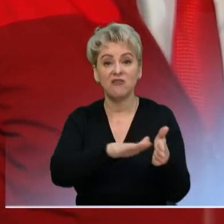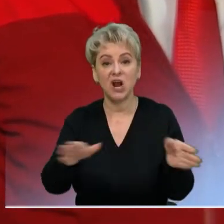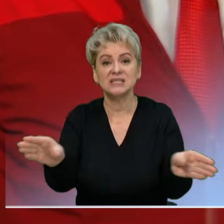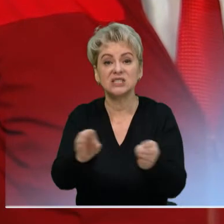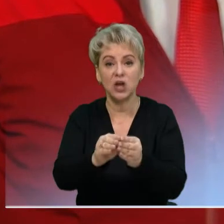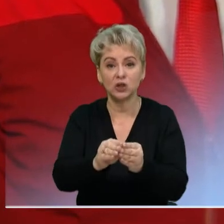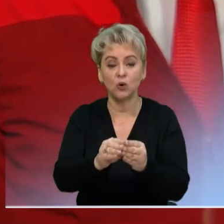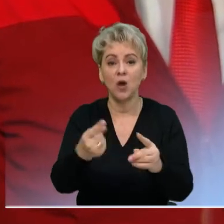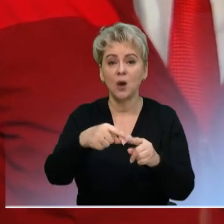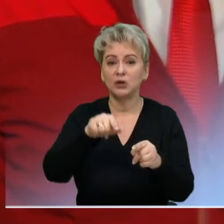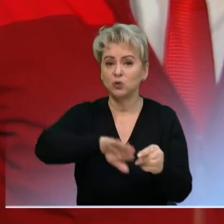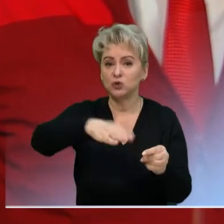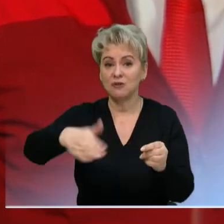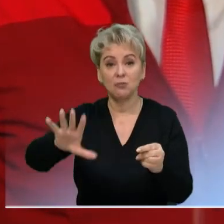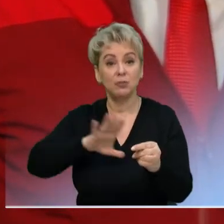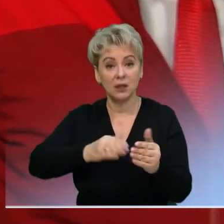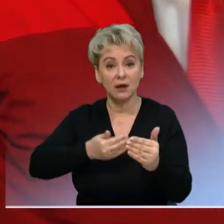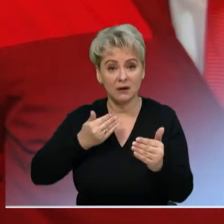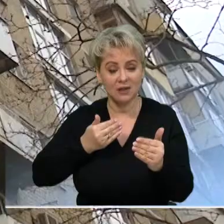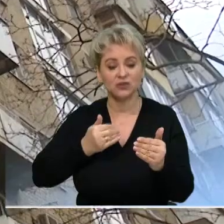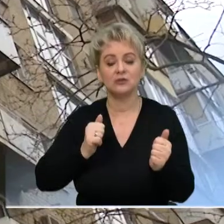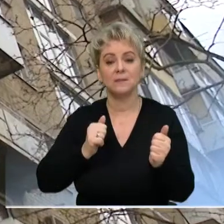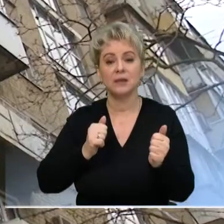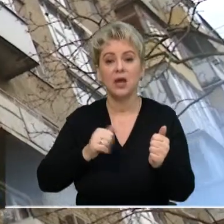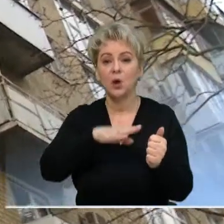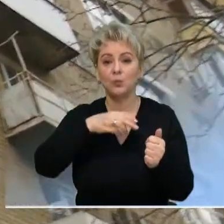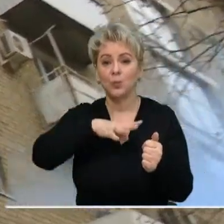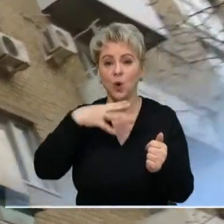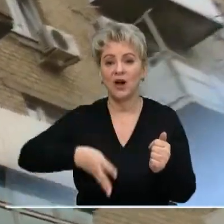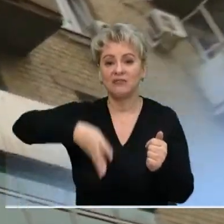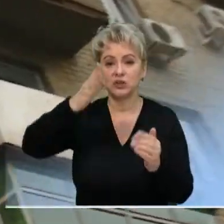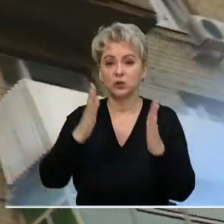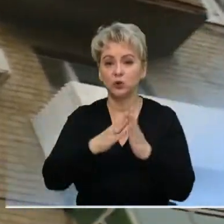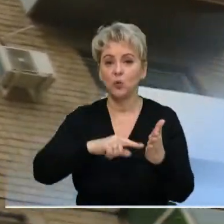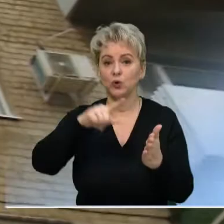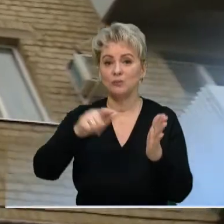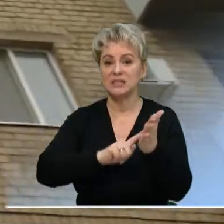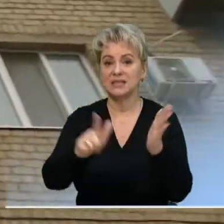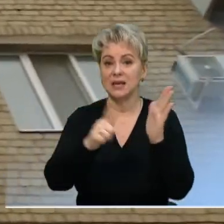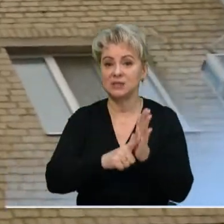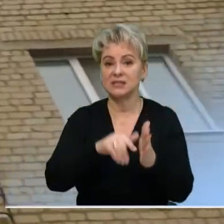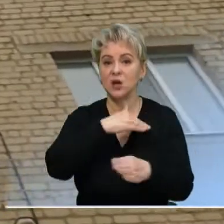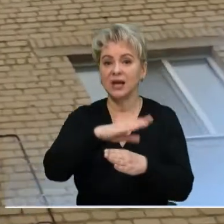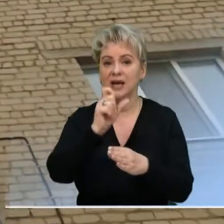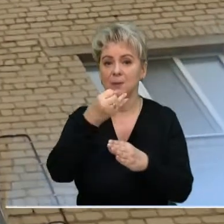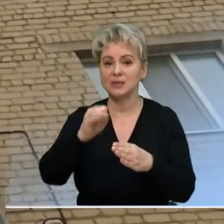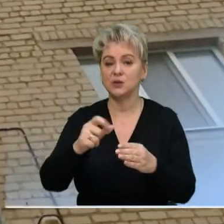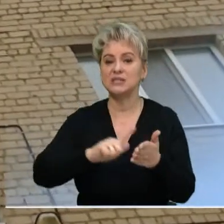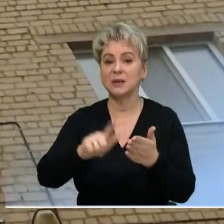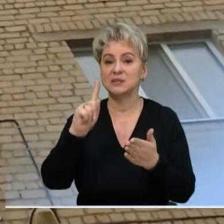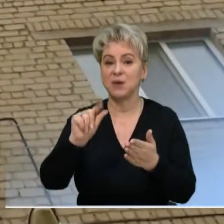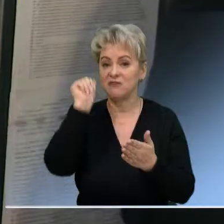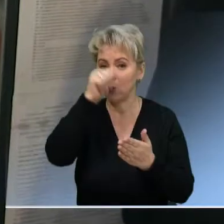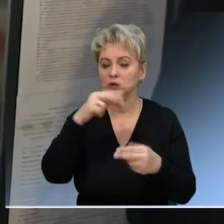стяжку, потому что пол был выбоенных весь в ямах. Многоквартирный дом номер 77 по переулку Крепостной, 71